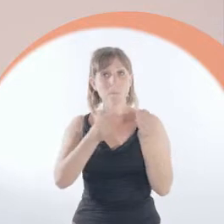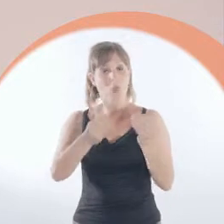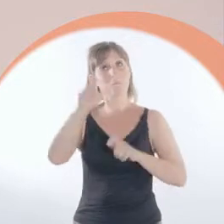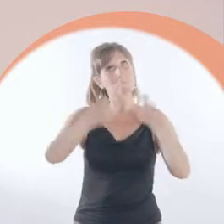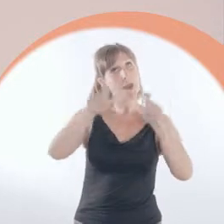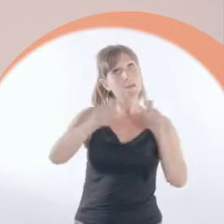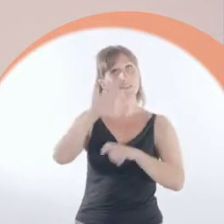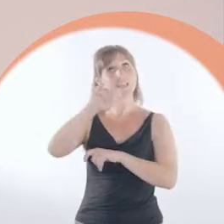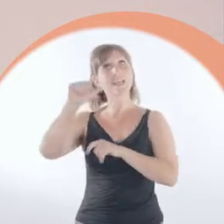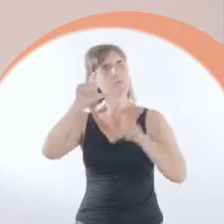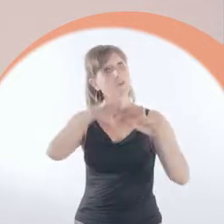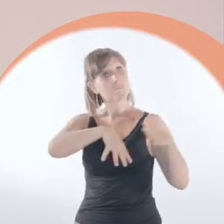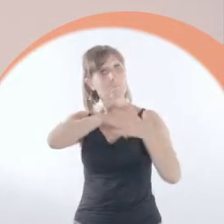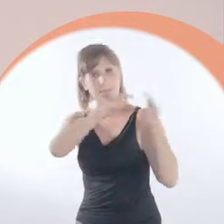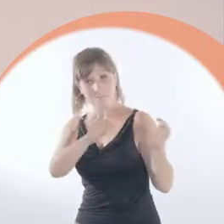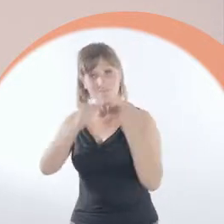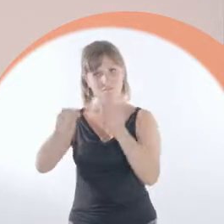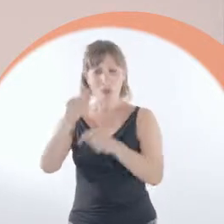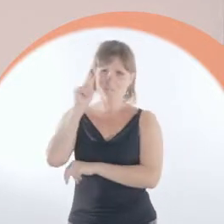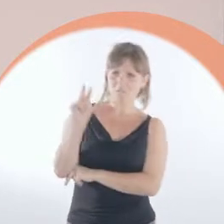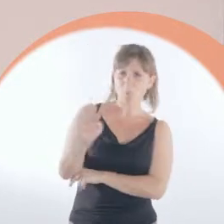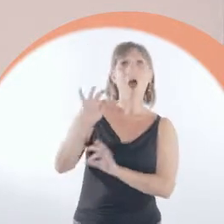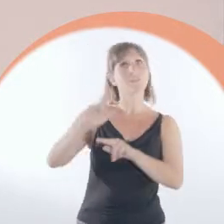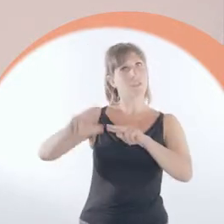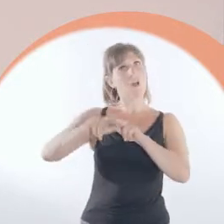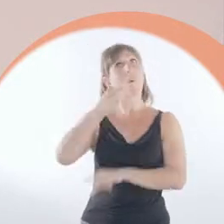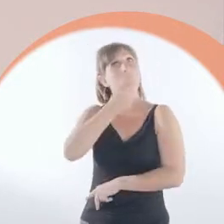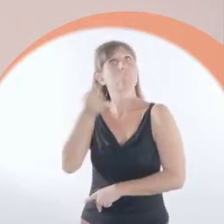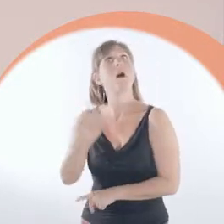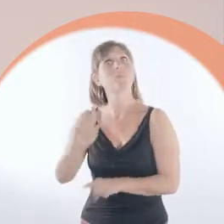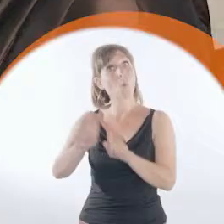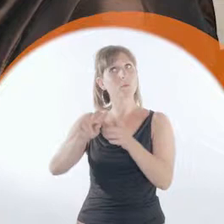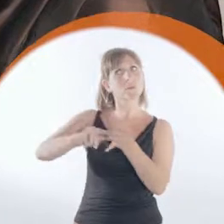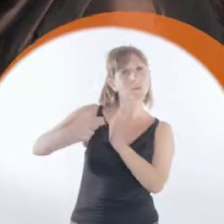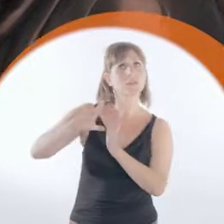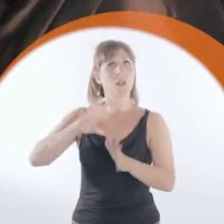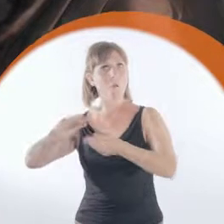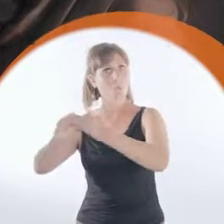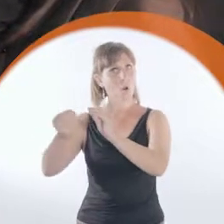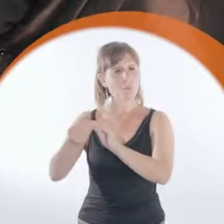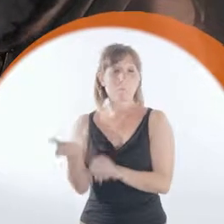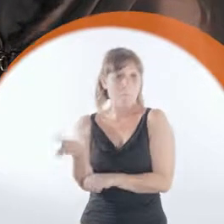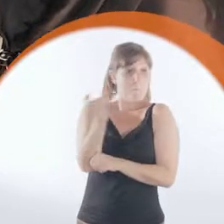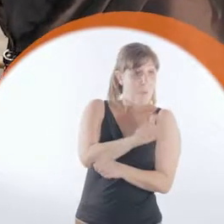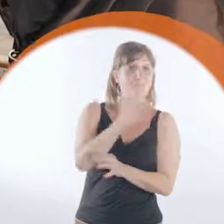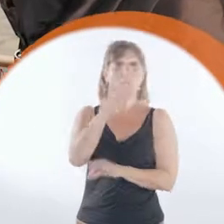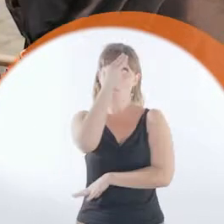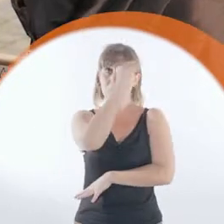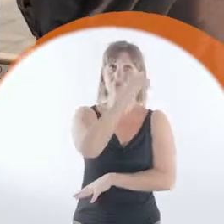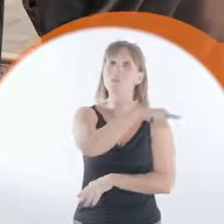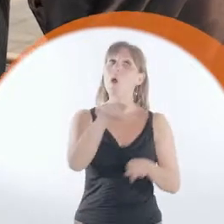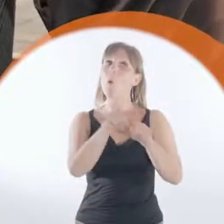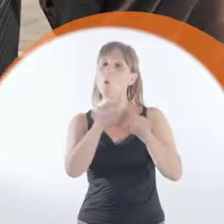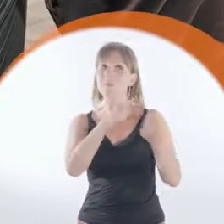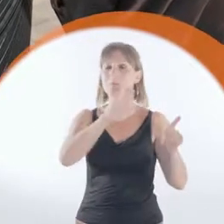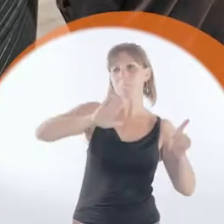participent, prennent conscience aussi des difficultés en termes de travaux, en termes d'aménagement et les services aménageurs du Grand Lyon apprennent aussi en termes d